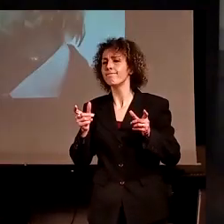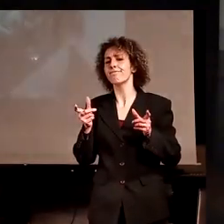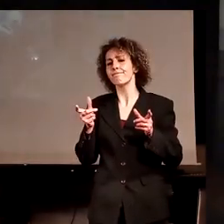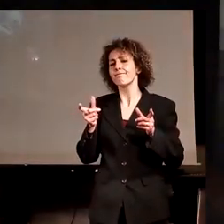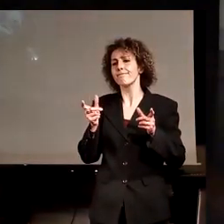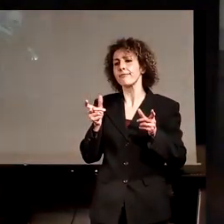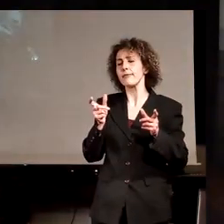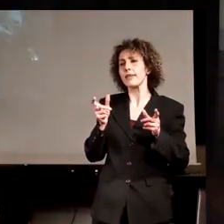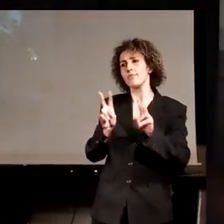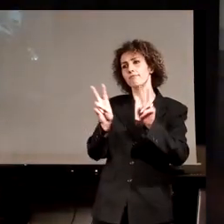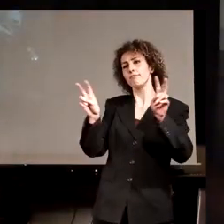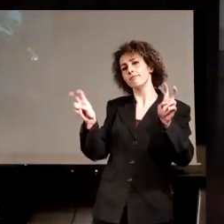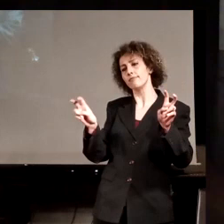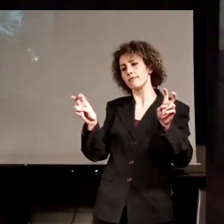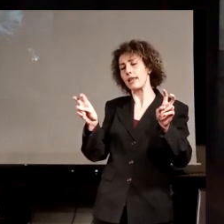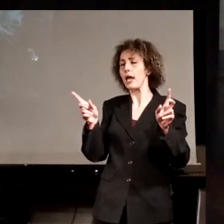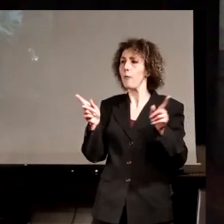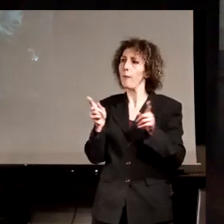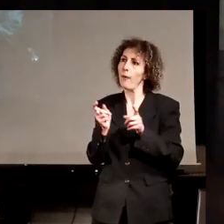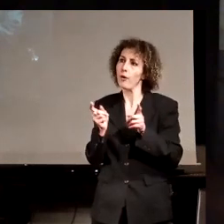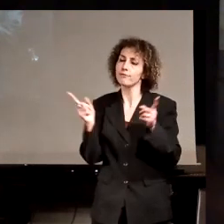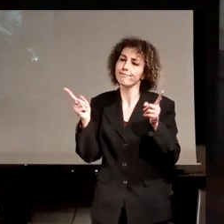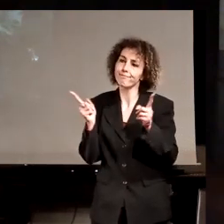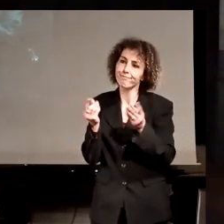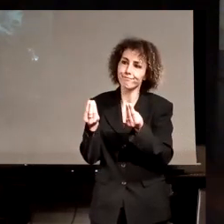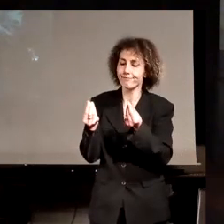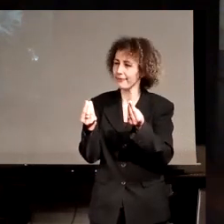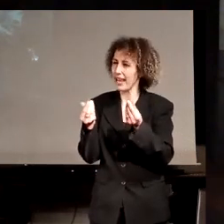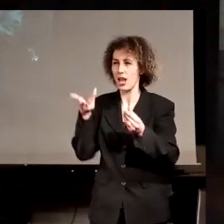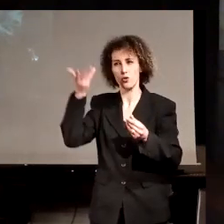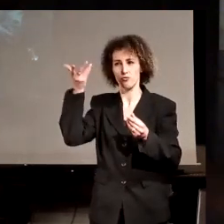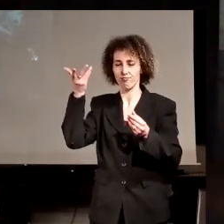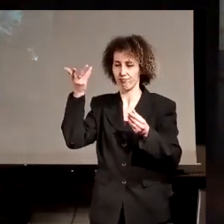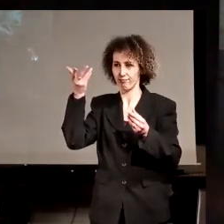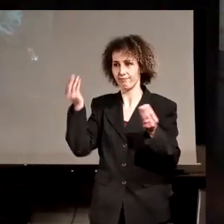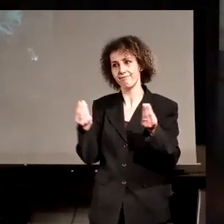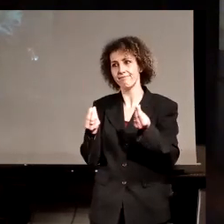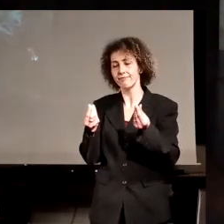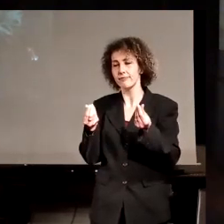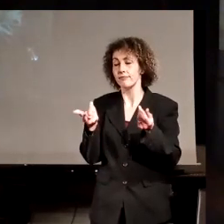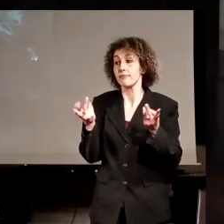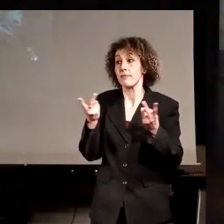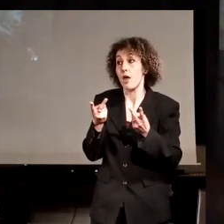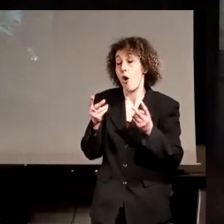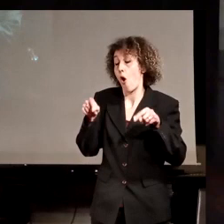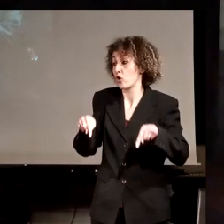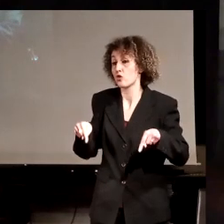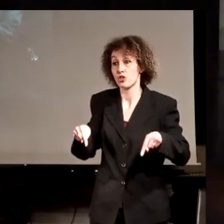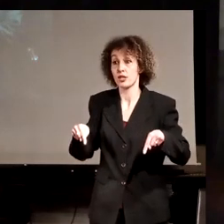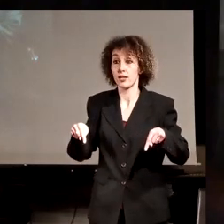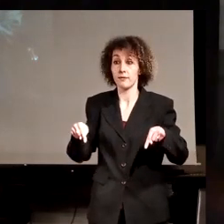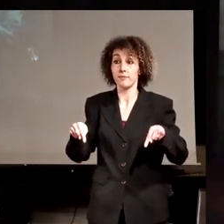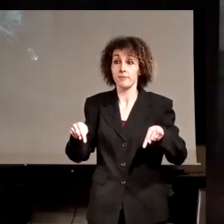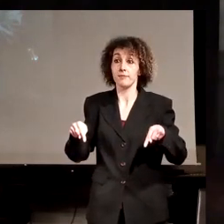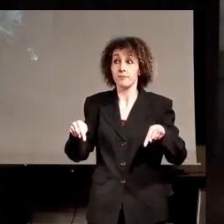po riduttiva limitante non non è negativa e pre verità oggi che scrivono tutti